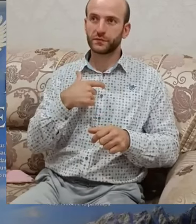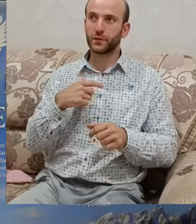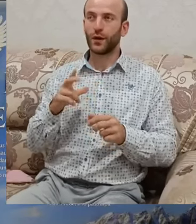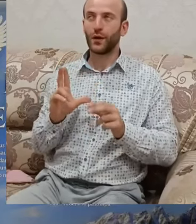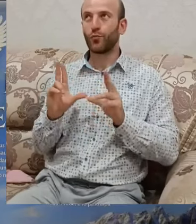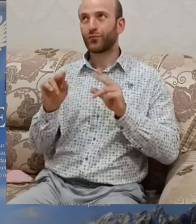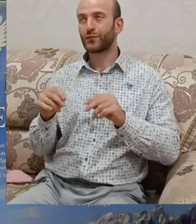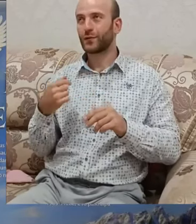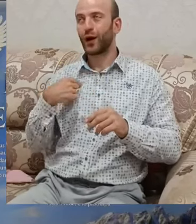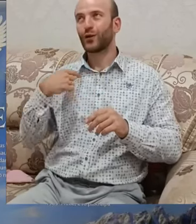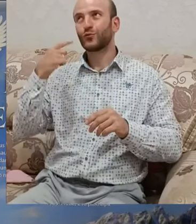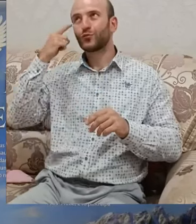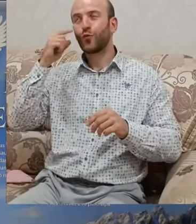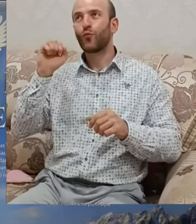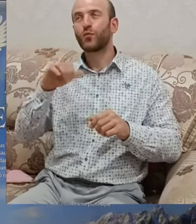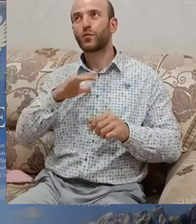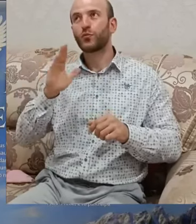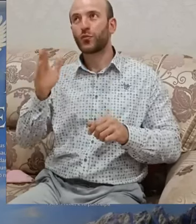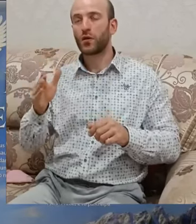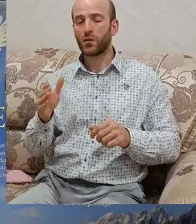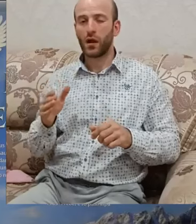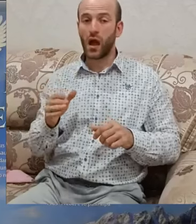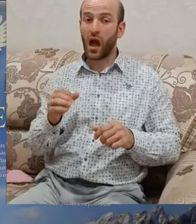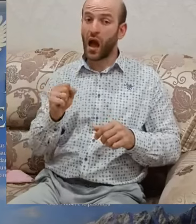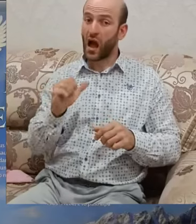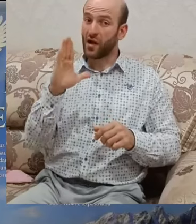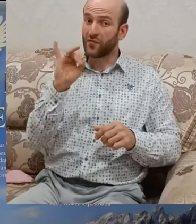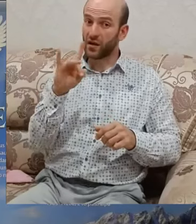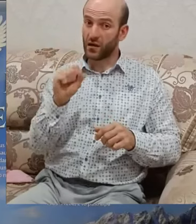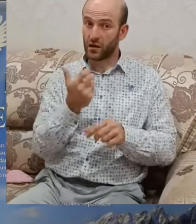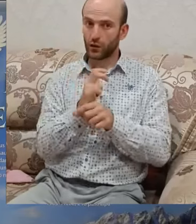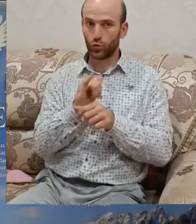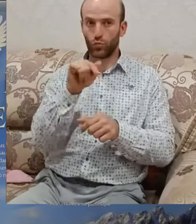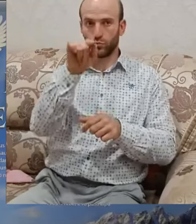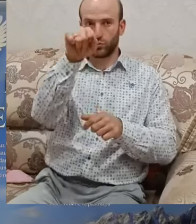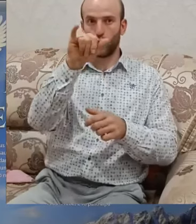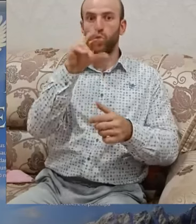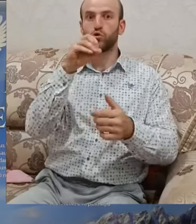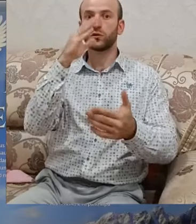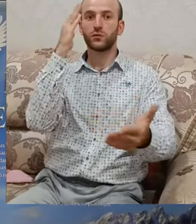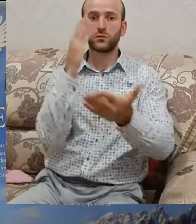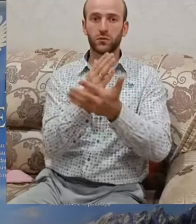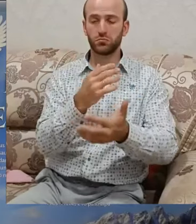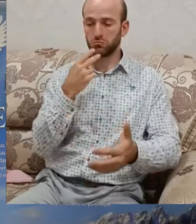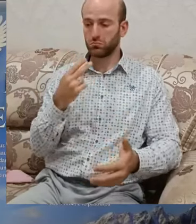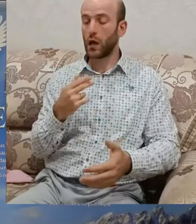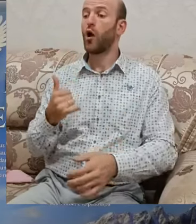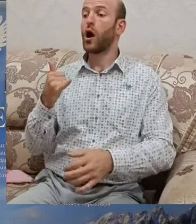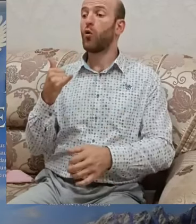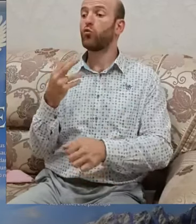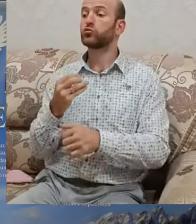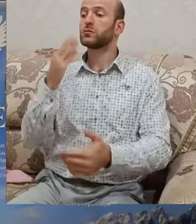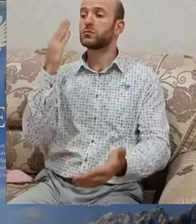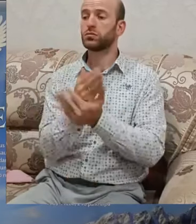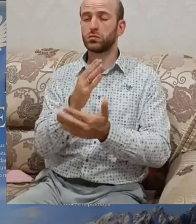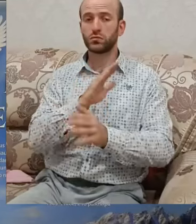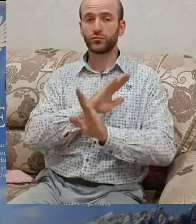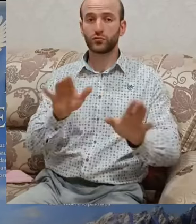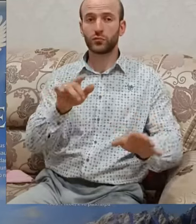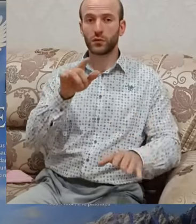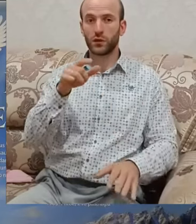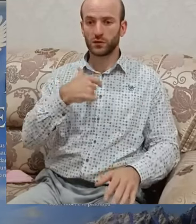ten, žvelgia ir sako. А вера уже есть там, она смотрит и говорит. Tai yra atlikta. Это уже исполнилось. Suprantate? Понимаете?